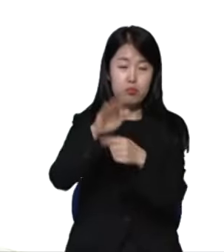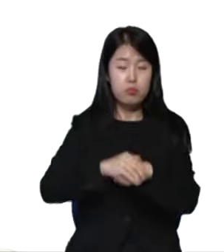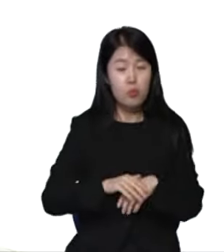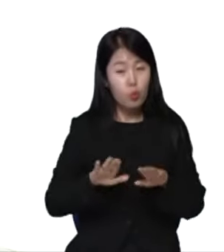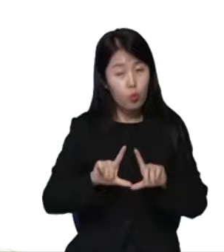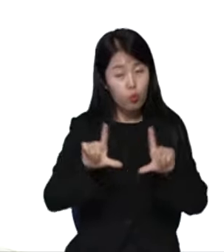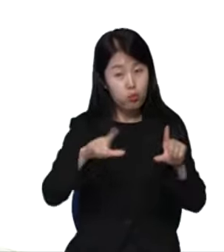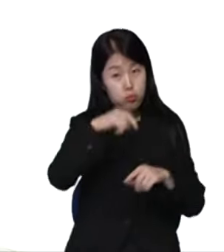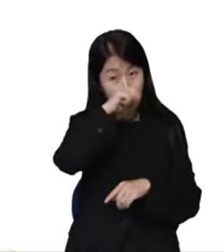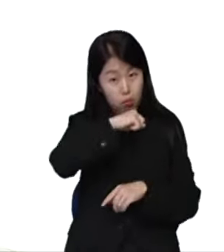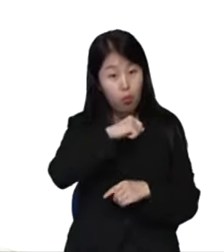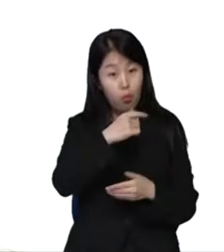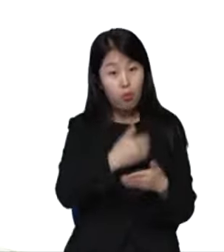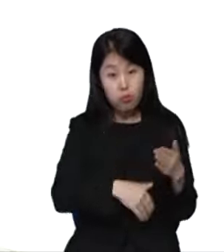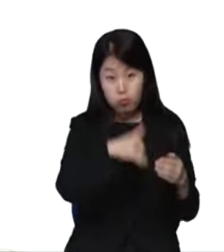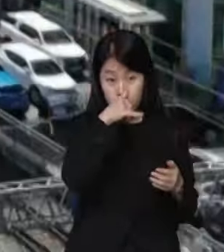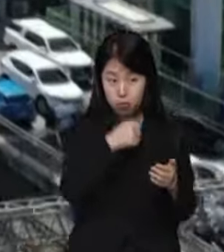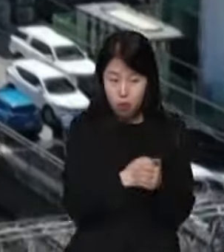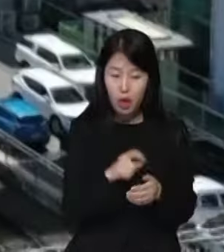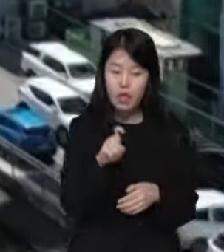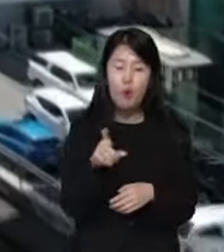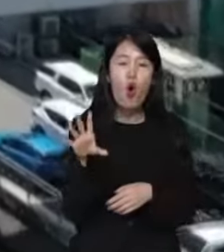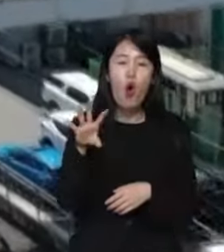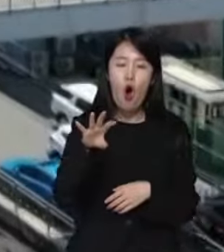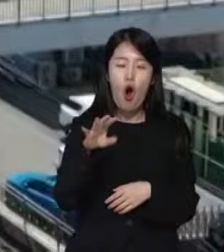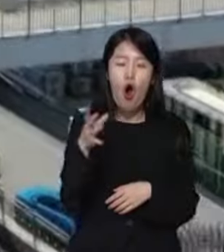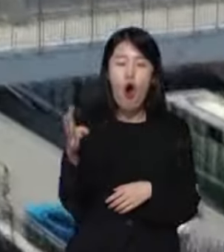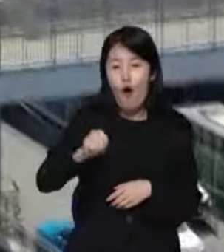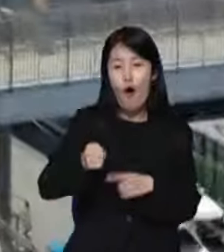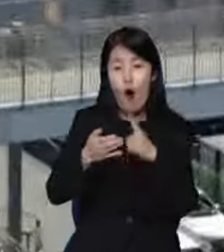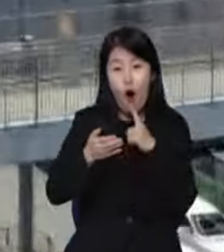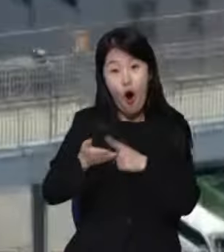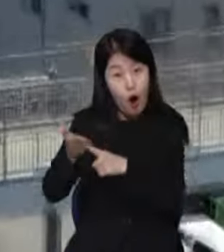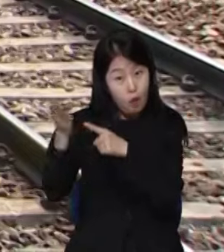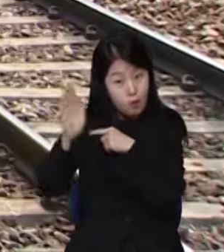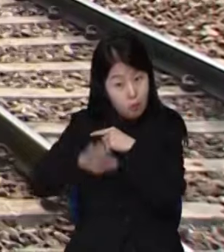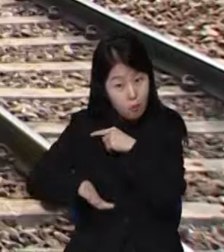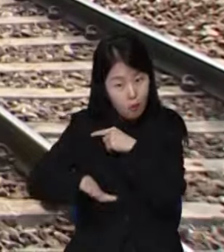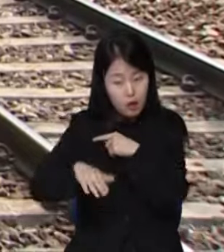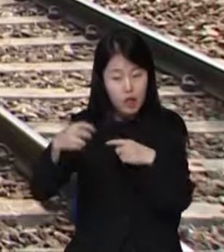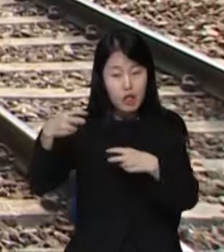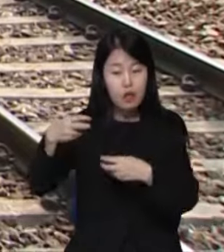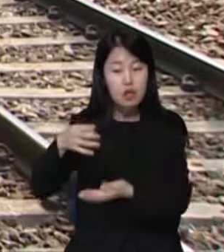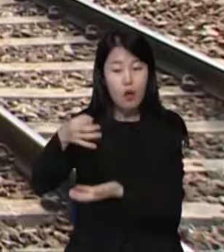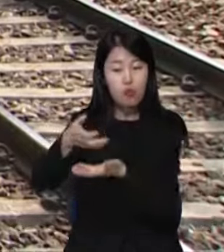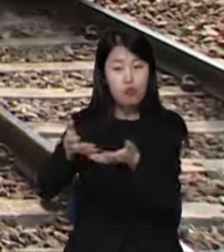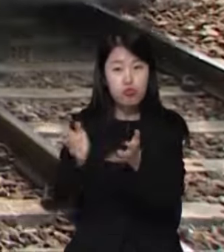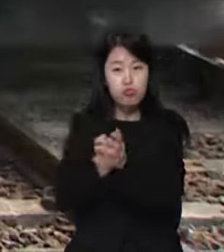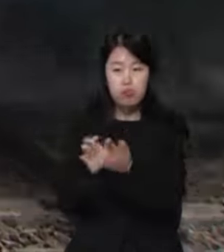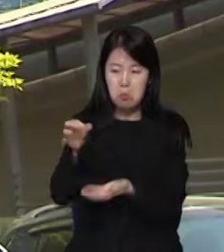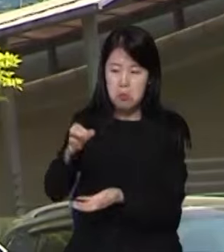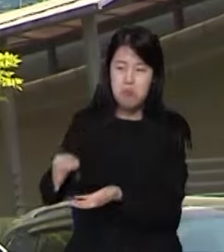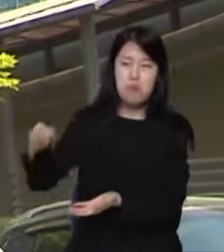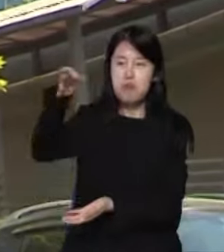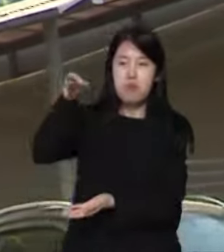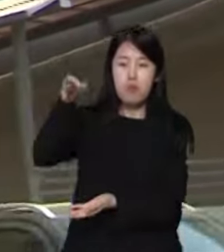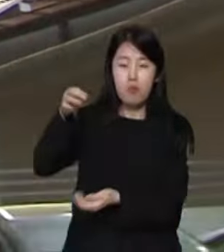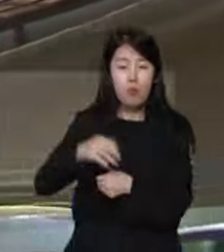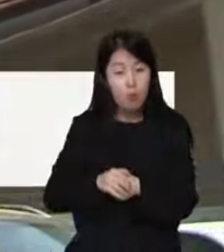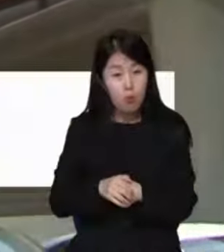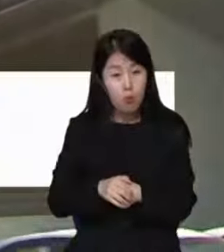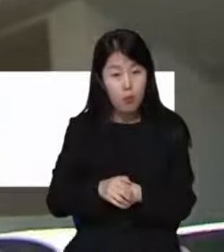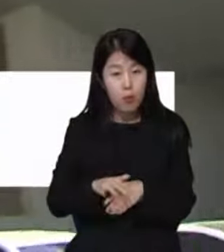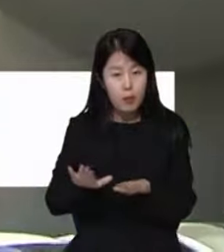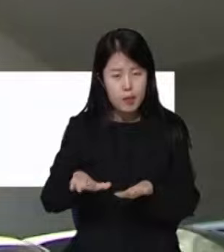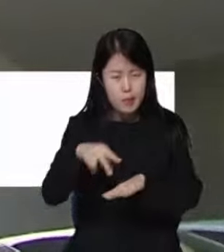올해 예산도 남아있어 10억 원만 신청했는데 기재부가 사업비를 대폭 증액해 배정했습니다. 설계가 나온